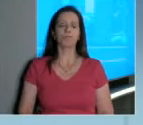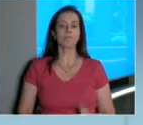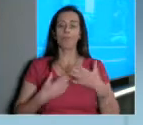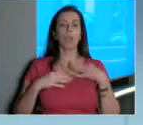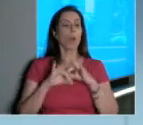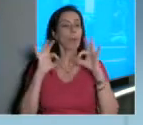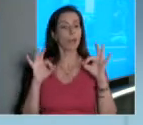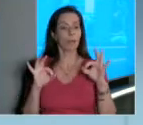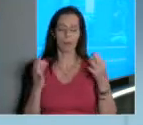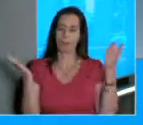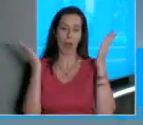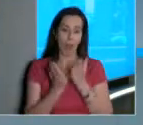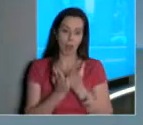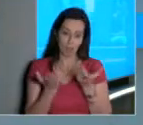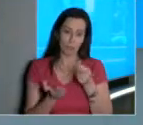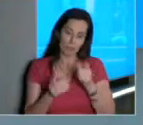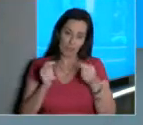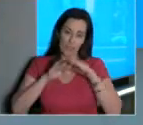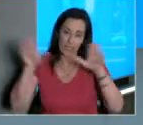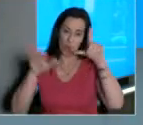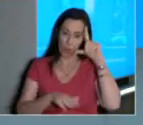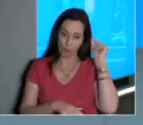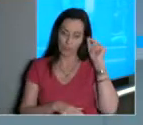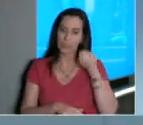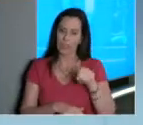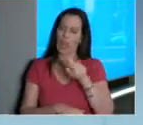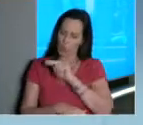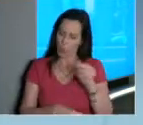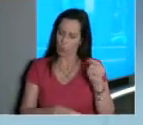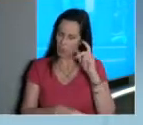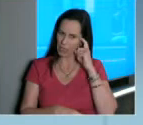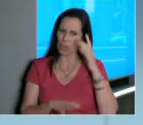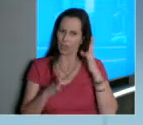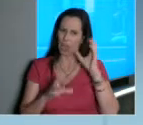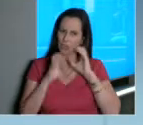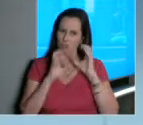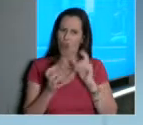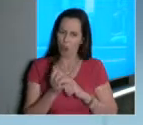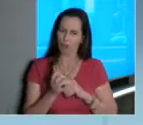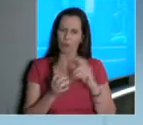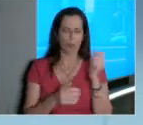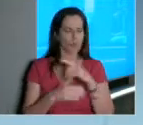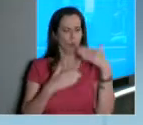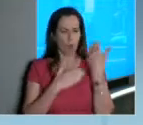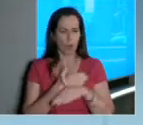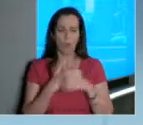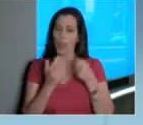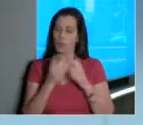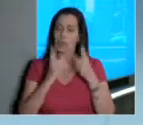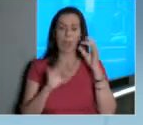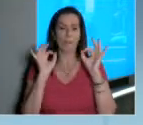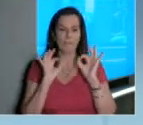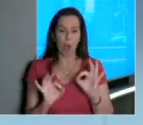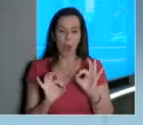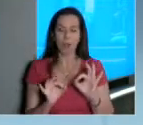אנחנו פותחים עם העיר אילת וסגירת שדה דוב. זה היה הנושא שהטריד מאוד את התקשורת ובכלל בשבועות האחרונים, עד שזה קרה